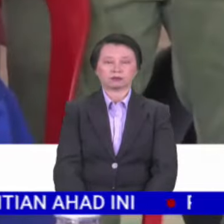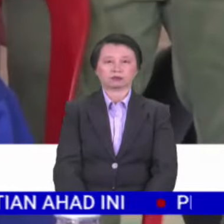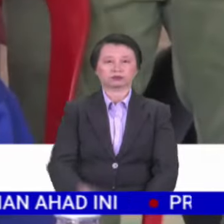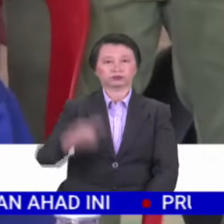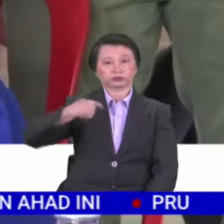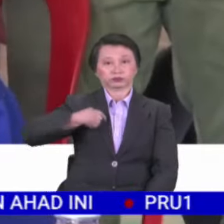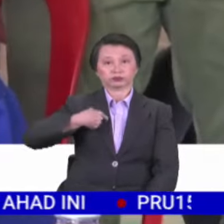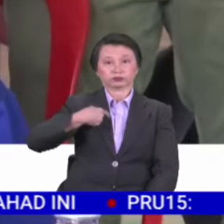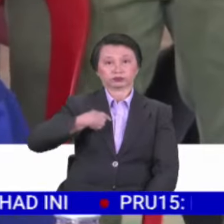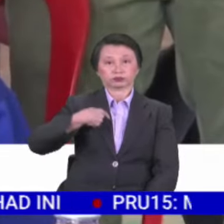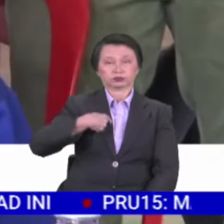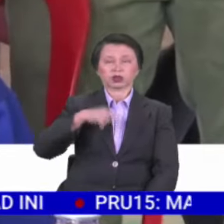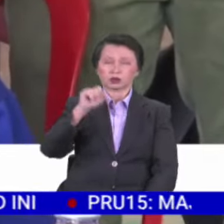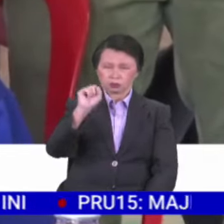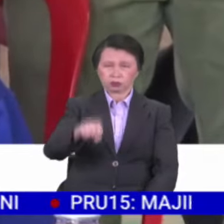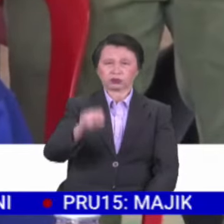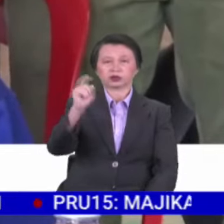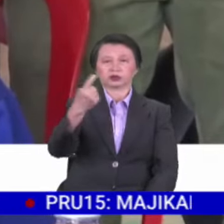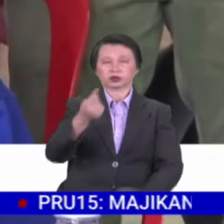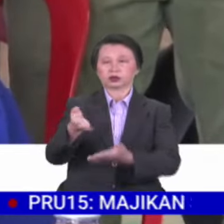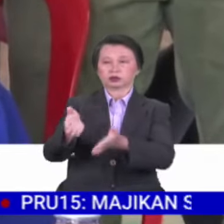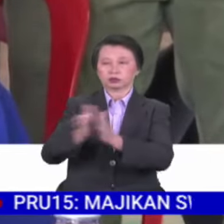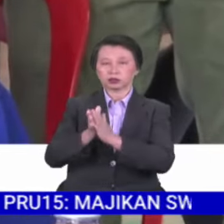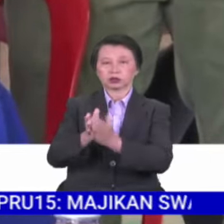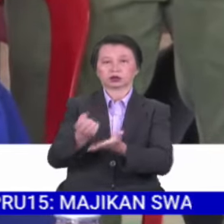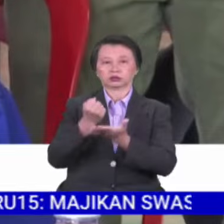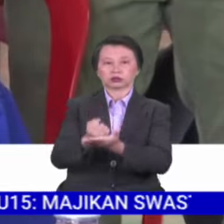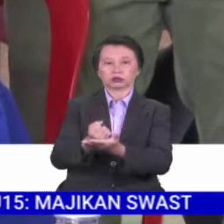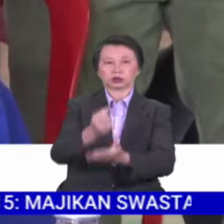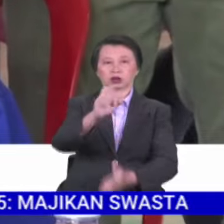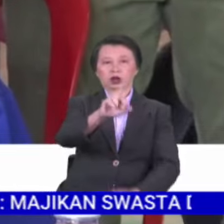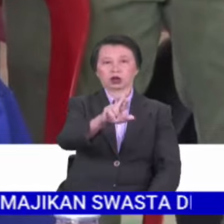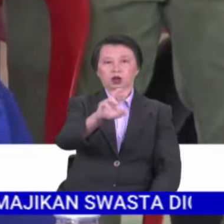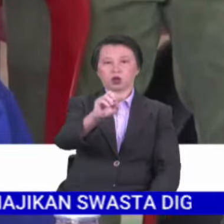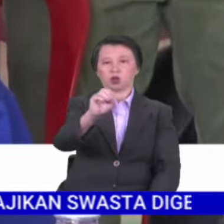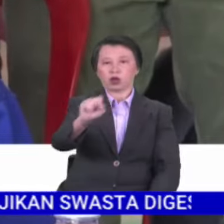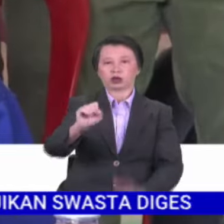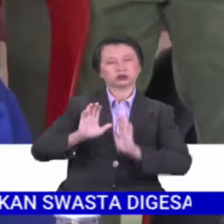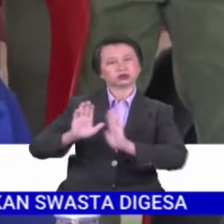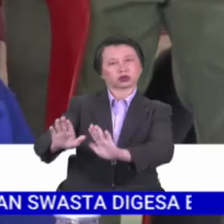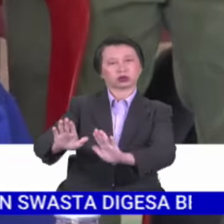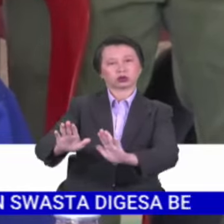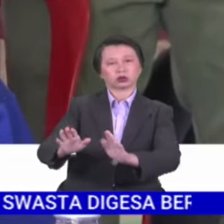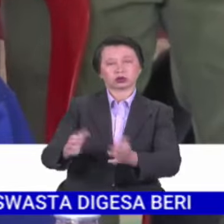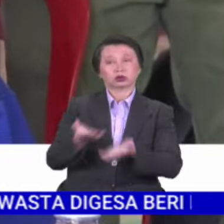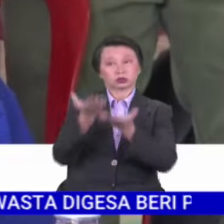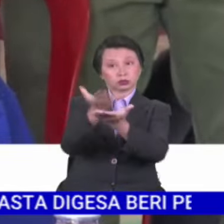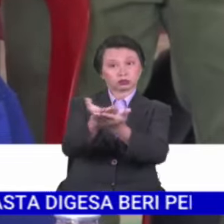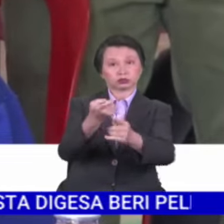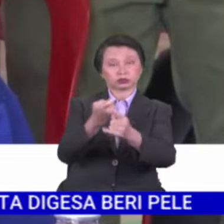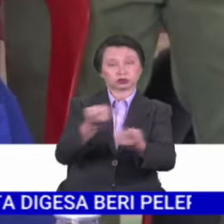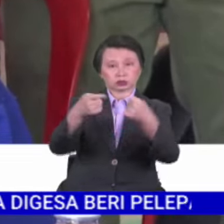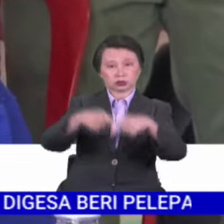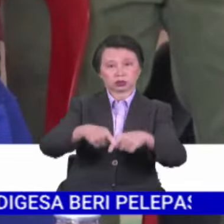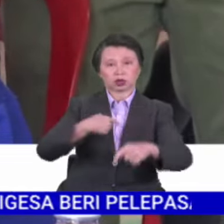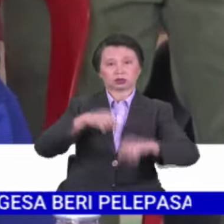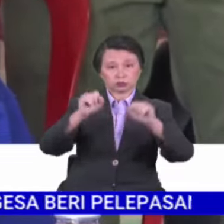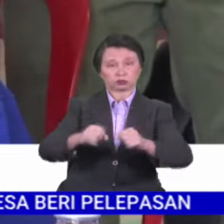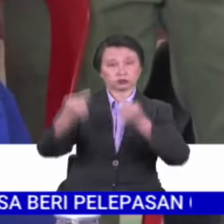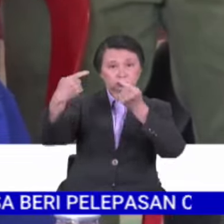Saya boleh saja minta tolong ROS, tolak saja usul daripada UMNO supaya saya boleh bertanding lawan